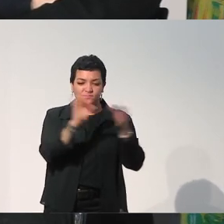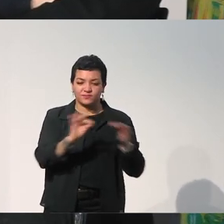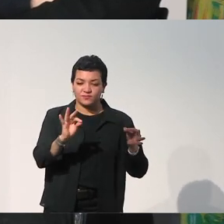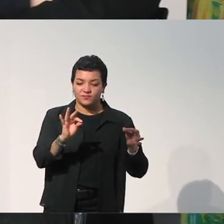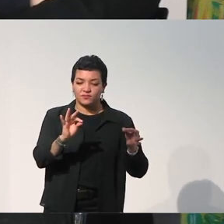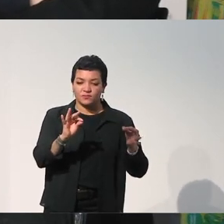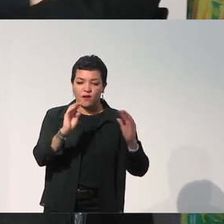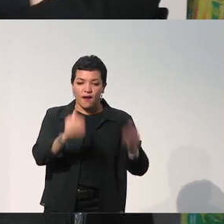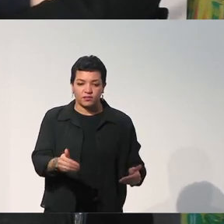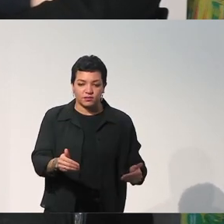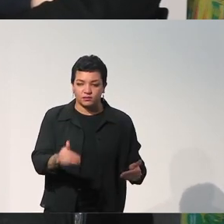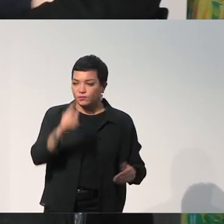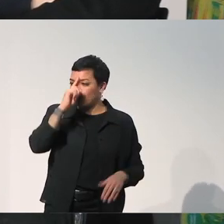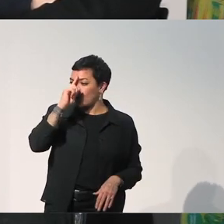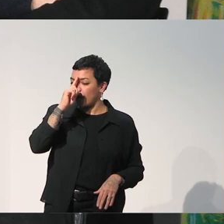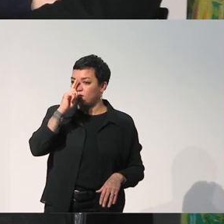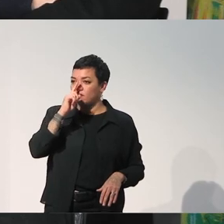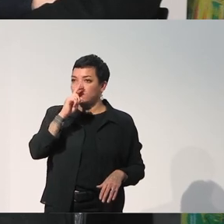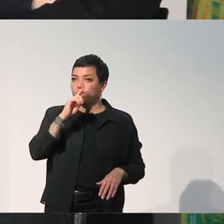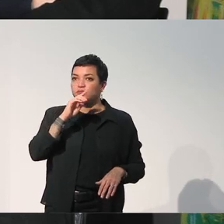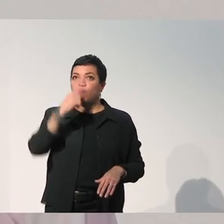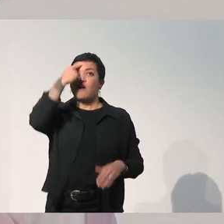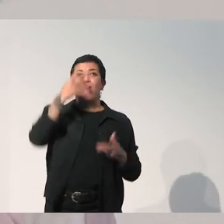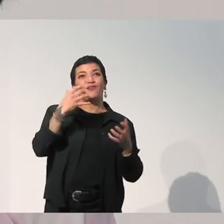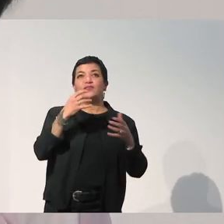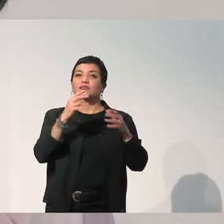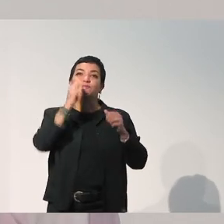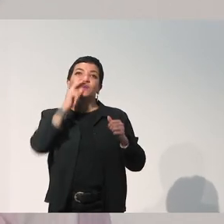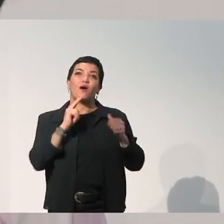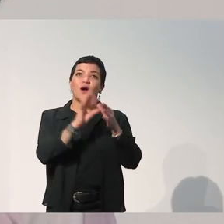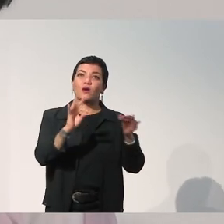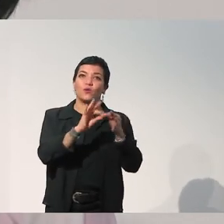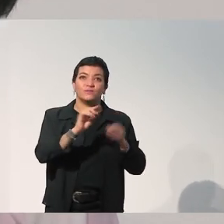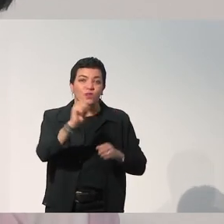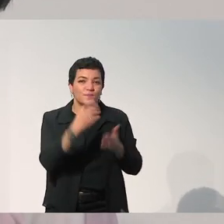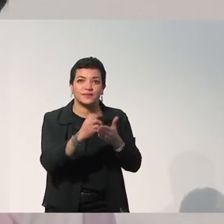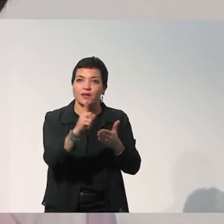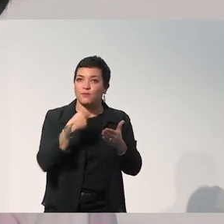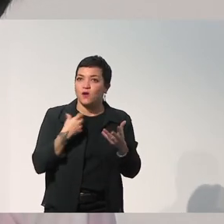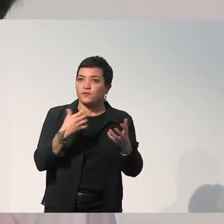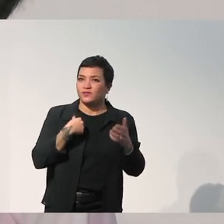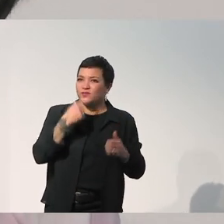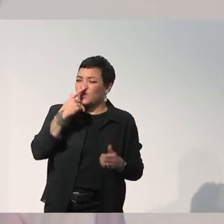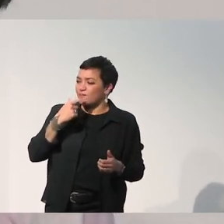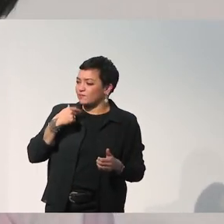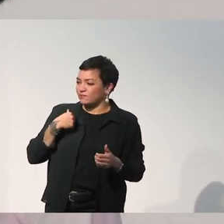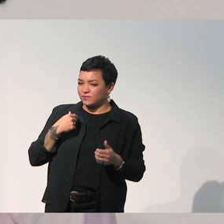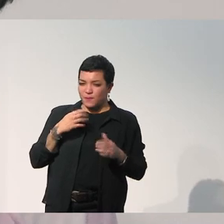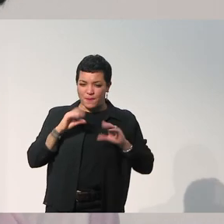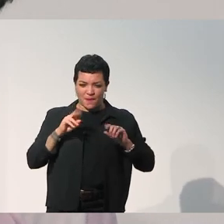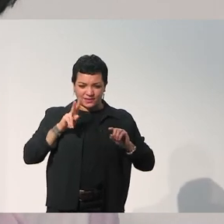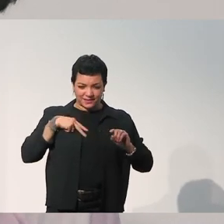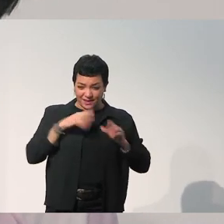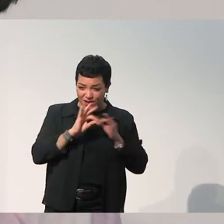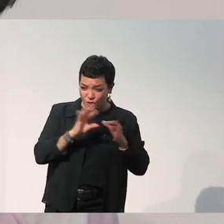arrêté, non pas parce que j'ai réalisé que je racontais la vie de mes parents, mais parce que je ne me sentais pas légitime de raconter cette histoire-là, sachant que je ne vivais plus au Liban, que les problèmes